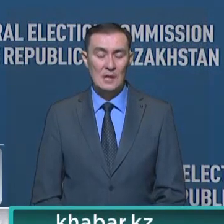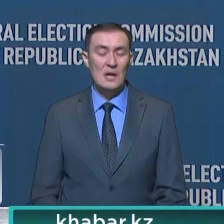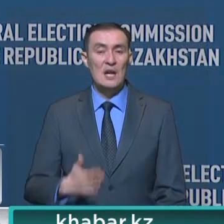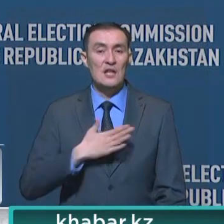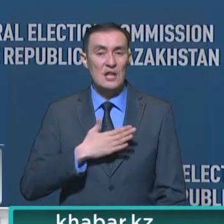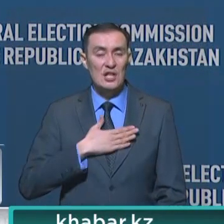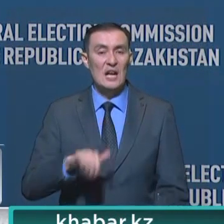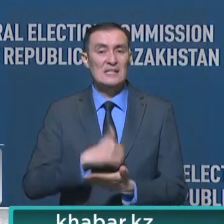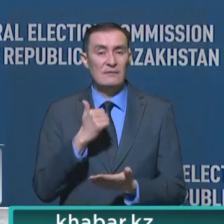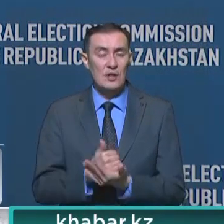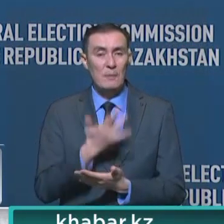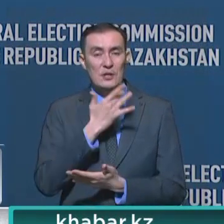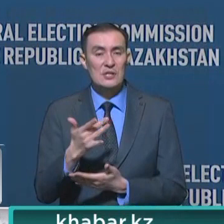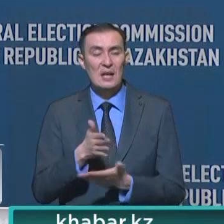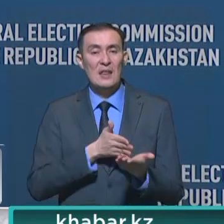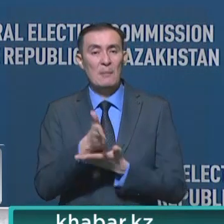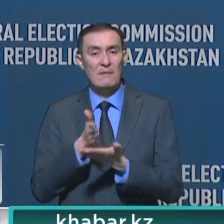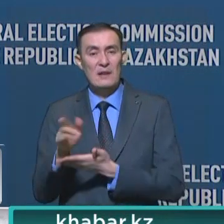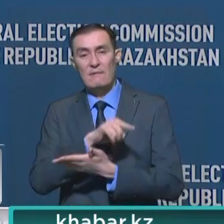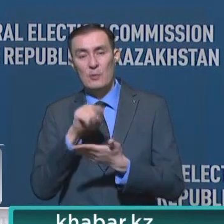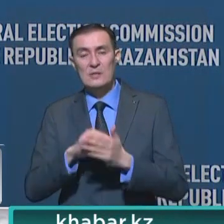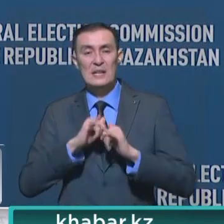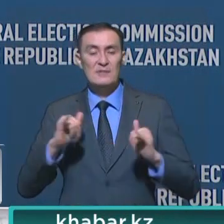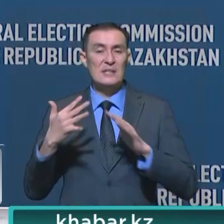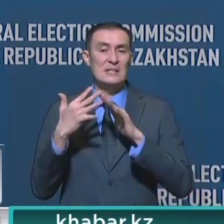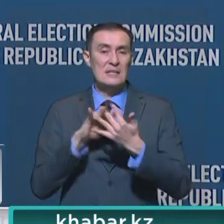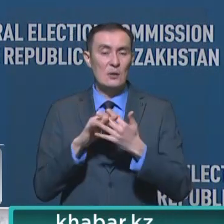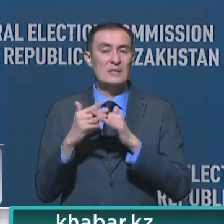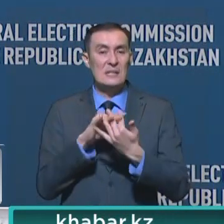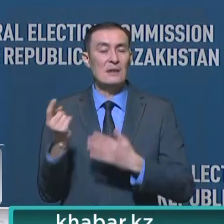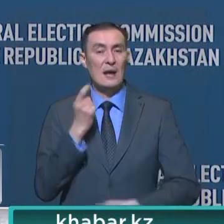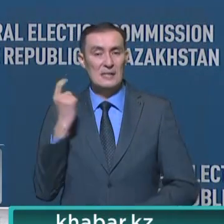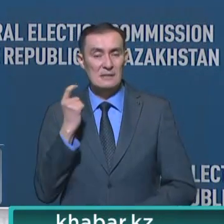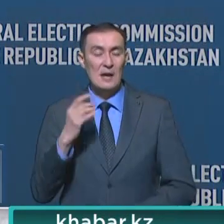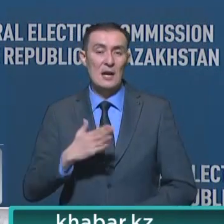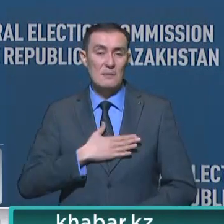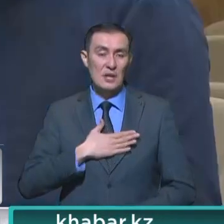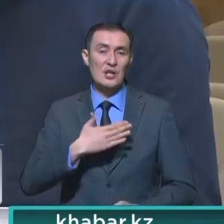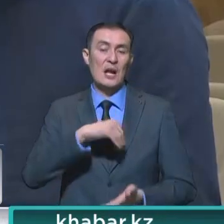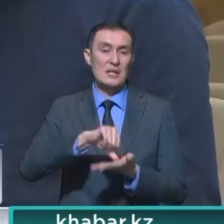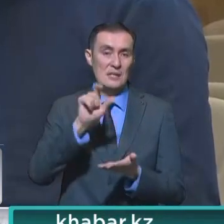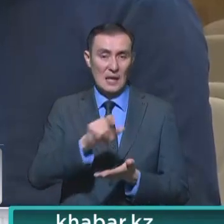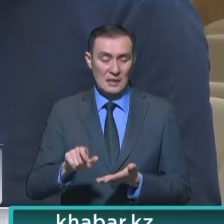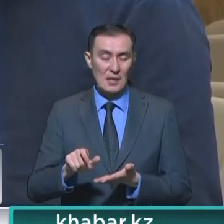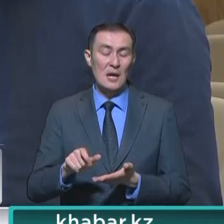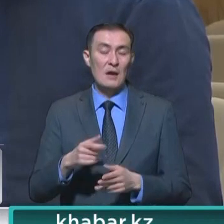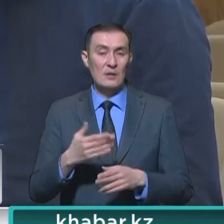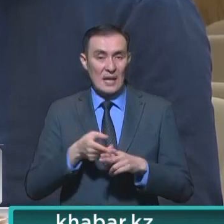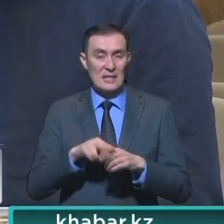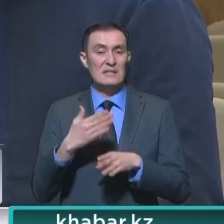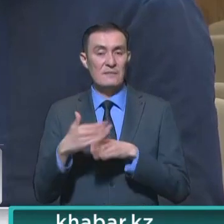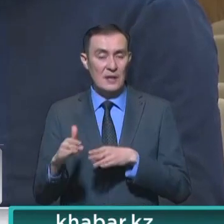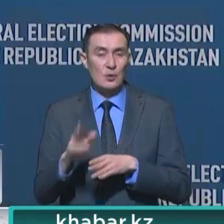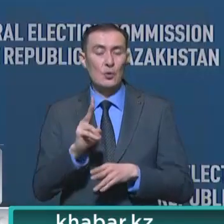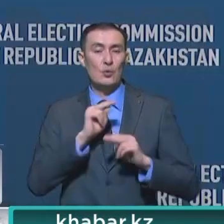Наши основные политические направления – развитие сел и сельского хозяйства. Многие наши кандидаты – именно представители этой сферы,